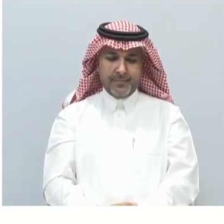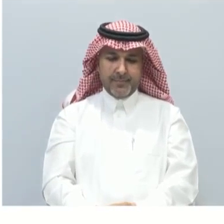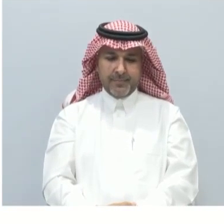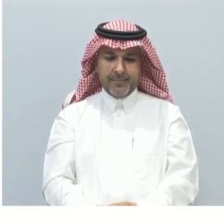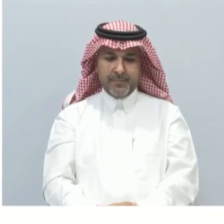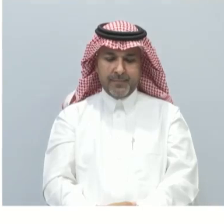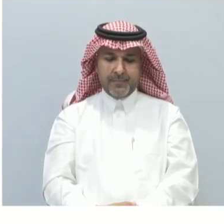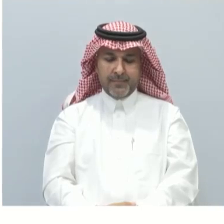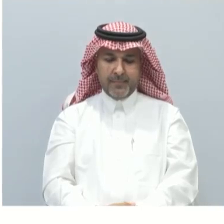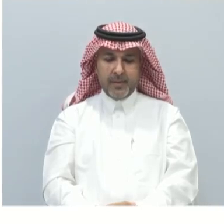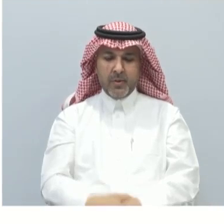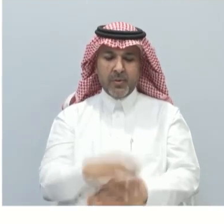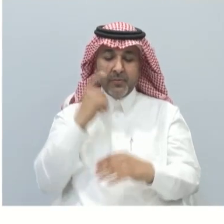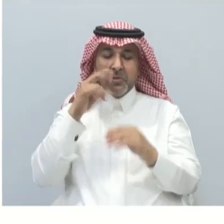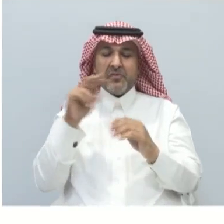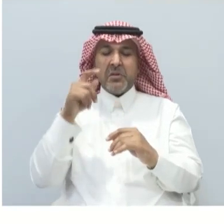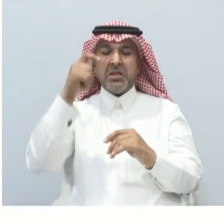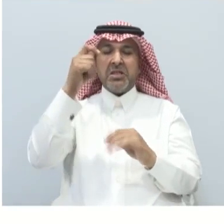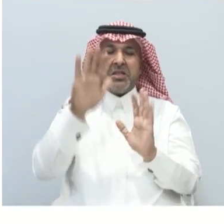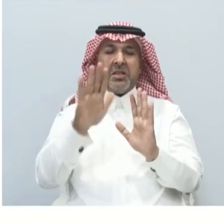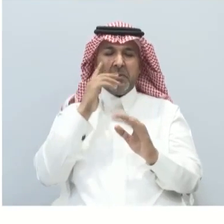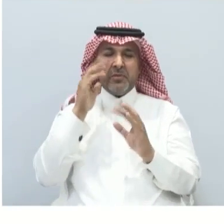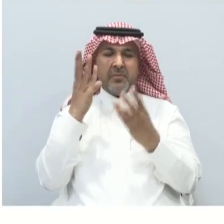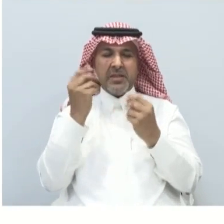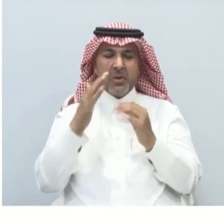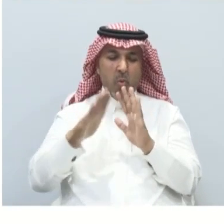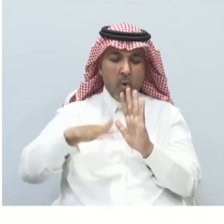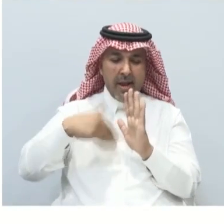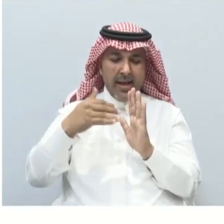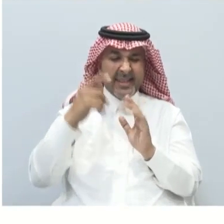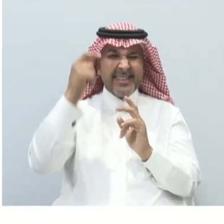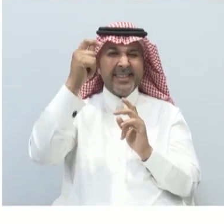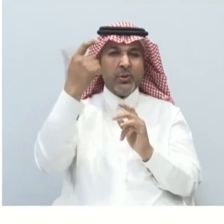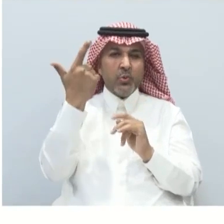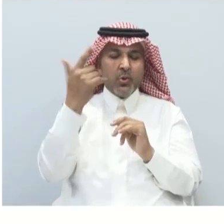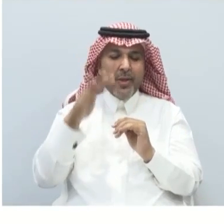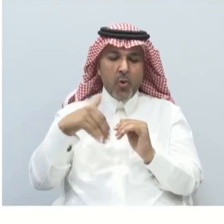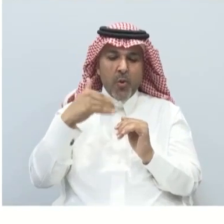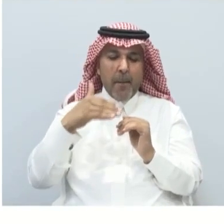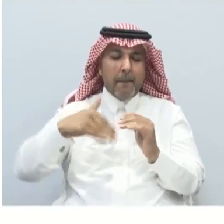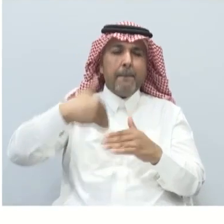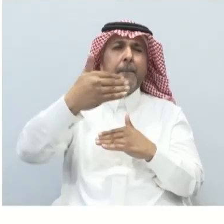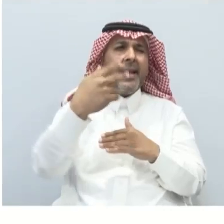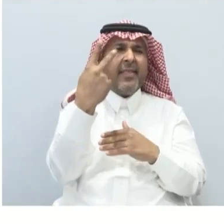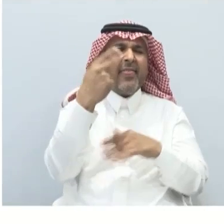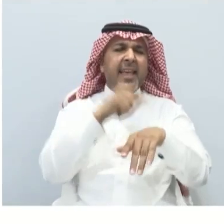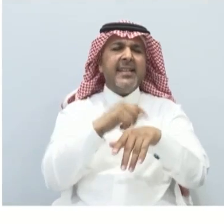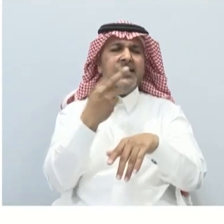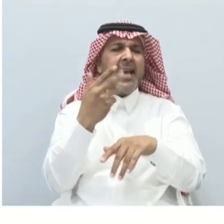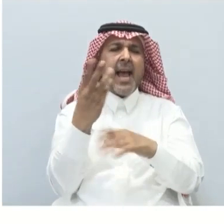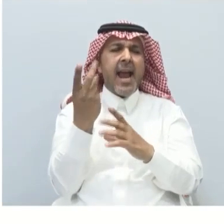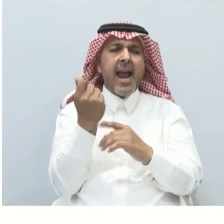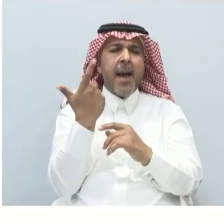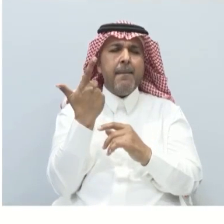الكل اس تي بهذا الشكل هذا بالنسبه لو حبيت اني احسب اي لب بعد ساعتين يعني اي